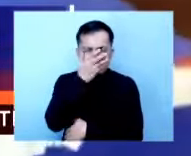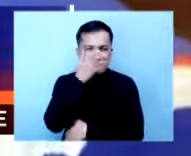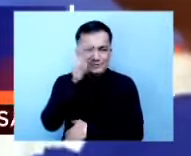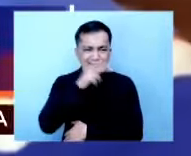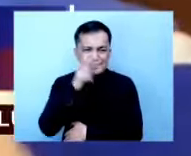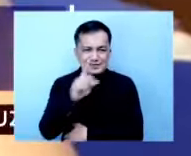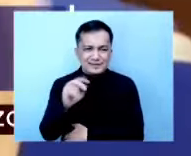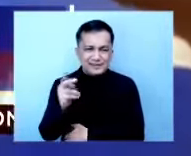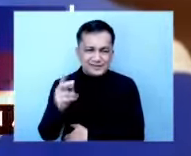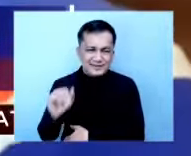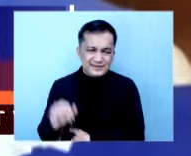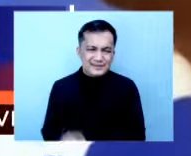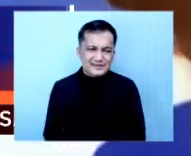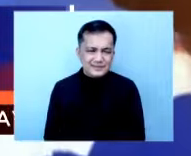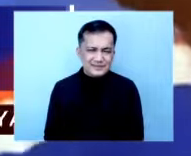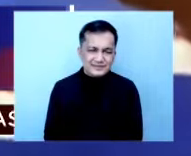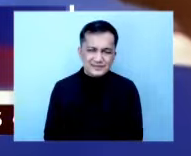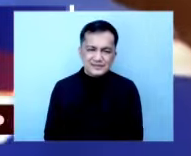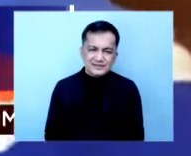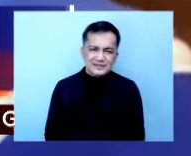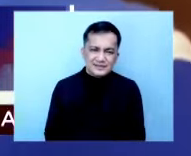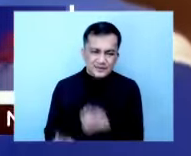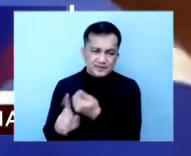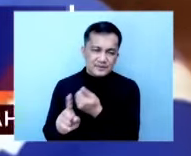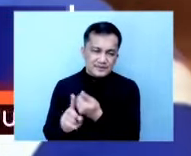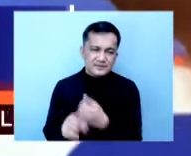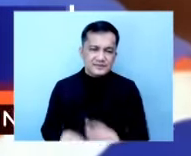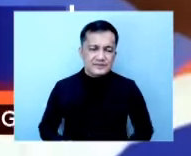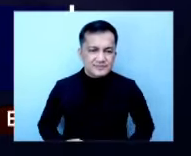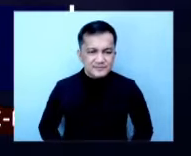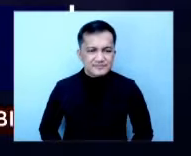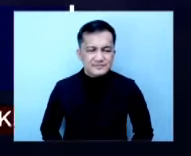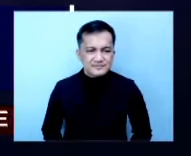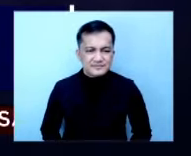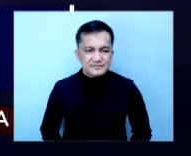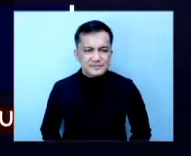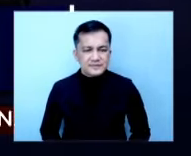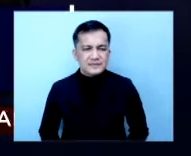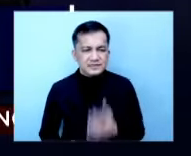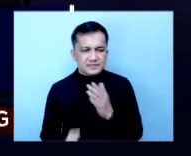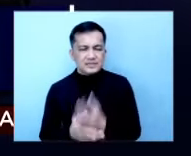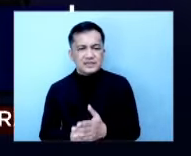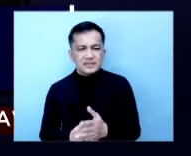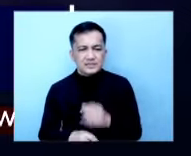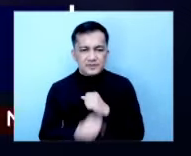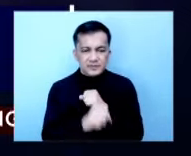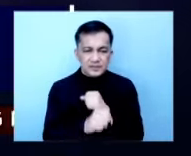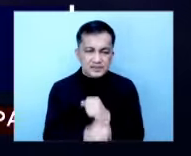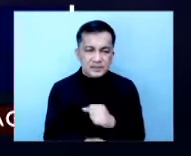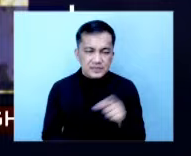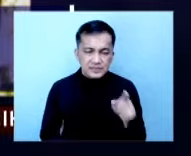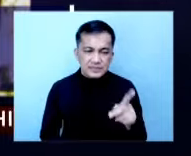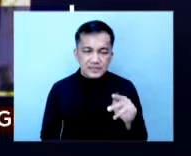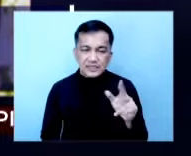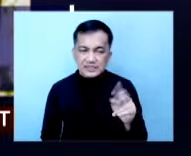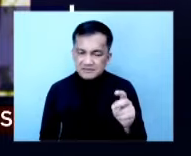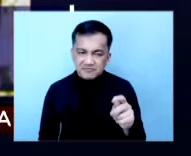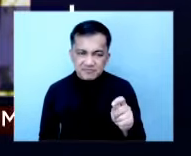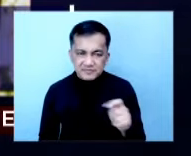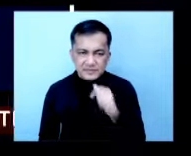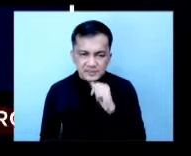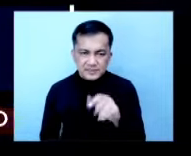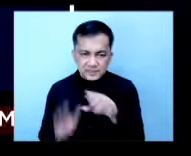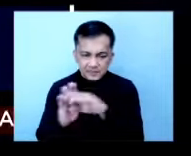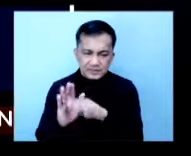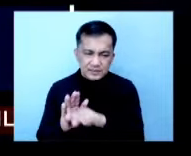Hindi lang sa kanya na yung kung gusto niyang aminin niya. Yun nga lang, natigil daw ang umunoy pangliligaw ni Donny kay Catherine. Hindi na ito idiritalya ni